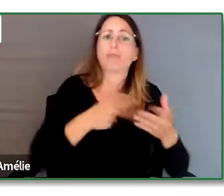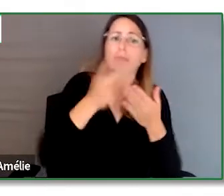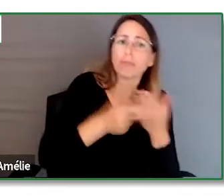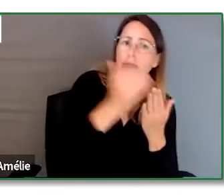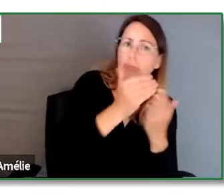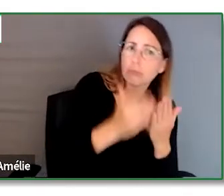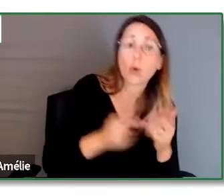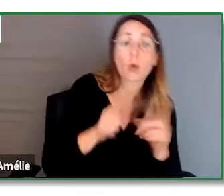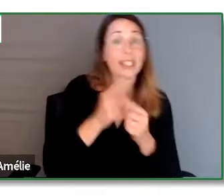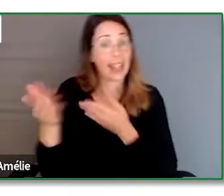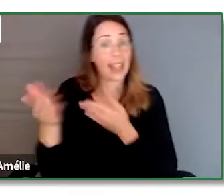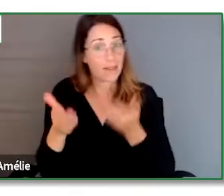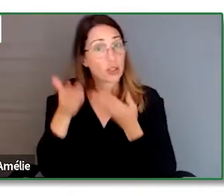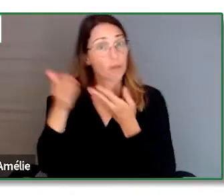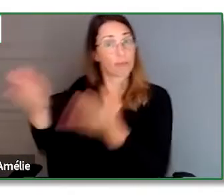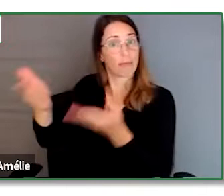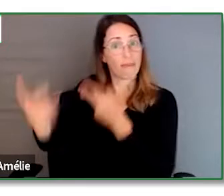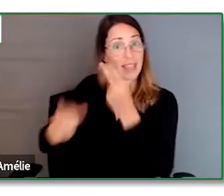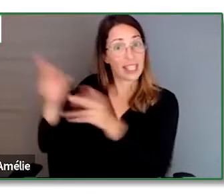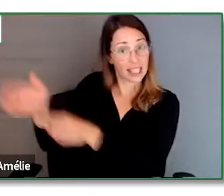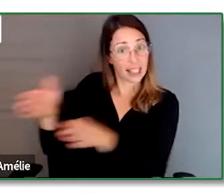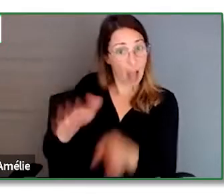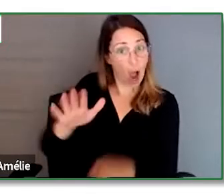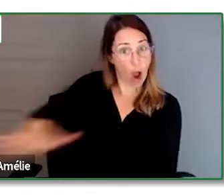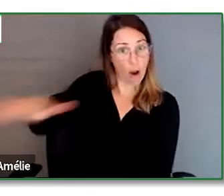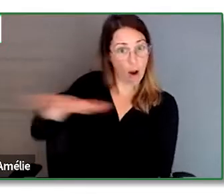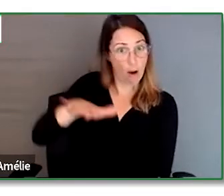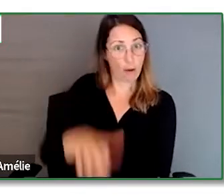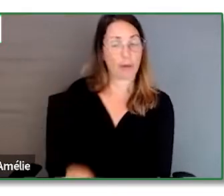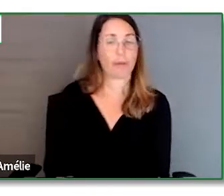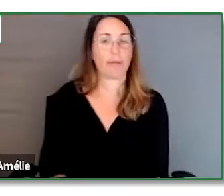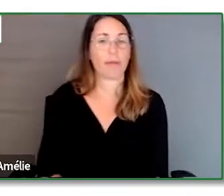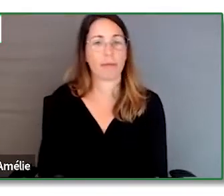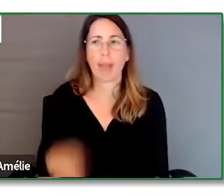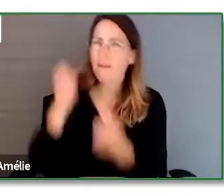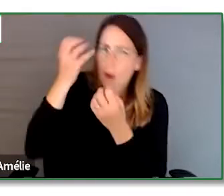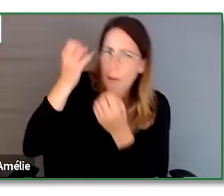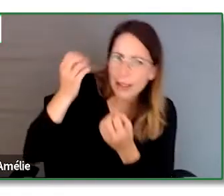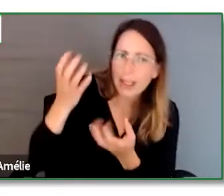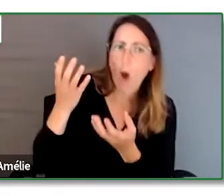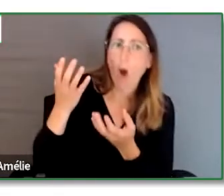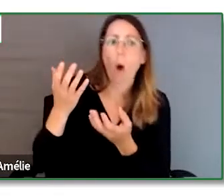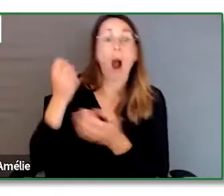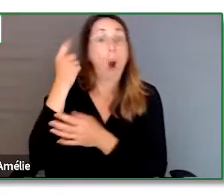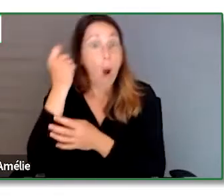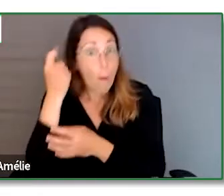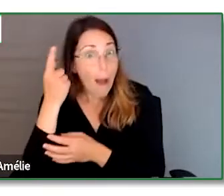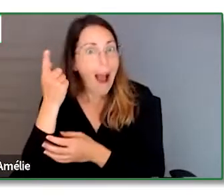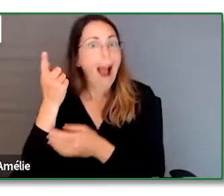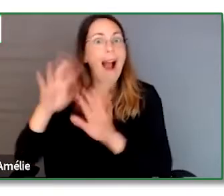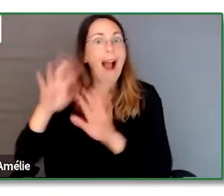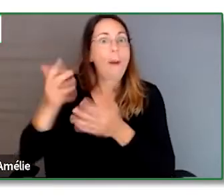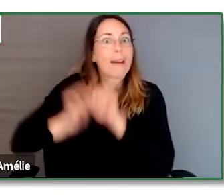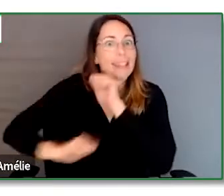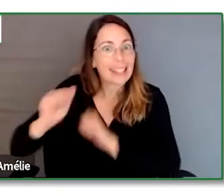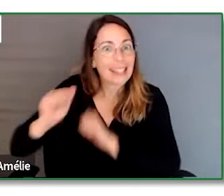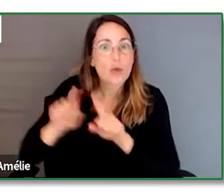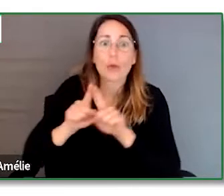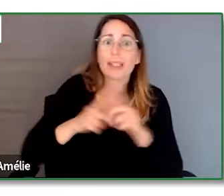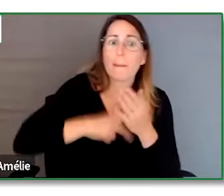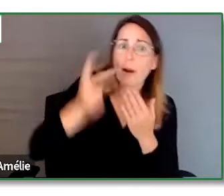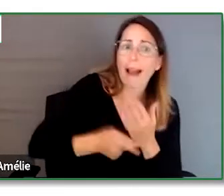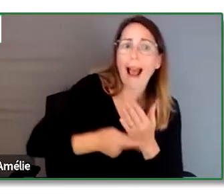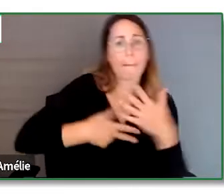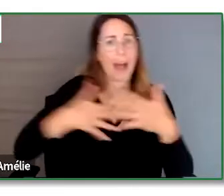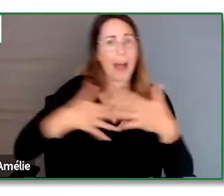a donc le recueil d'informations, l'interprétation, il peut y avoir des programmes et ateliers différents pour différents groupes d'âge. Il y